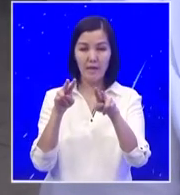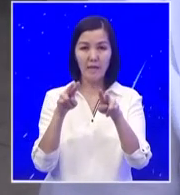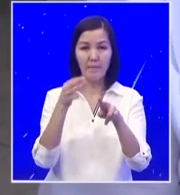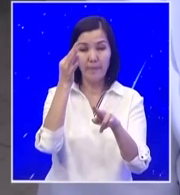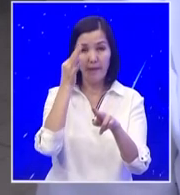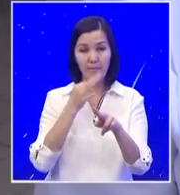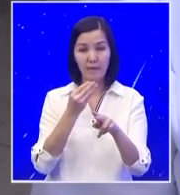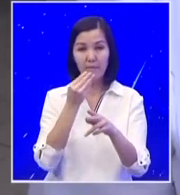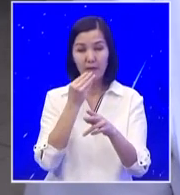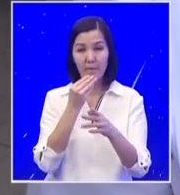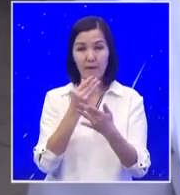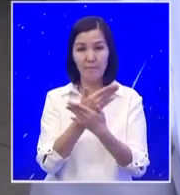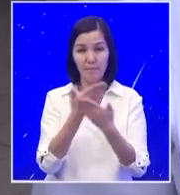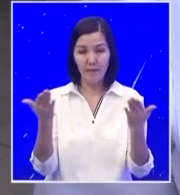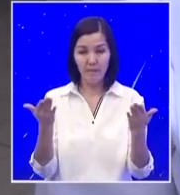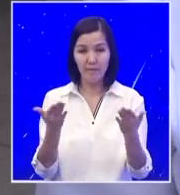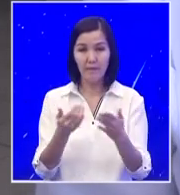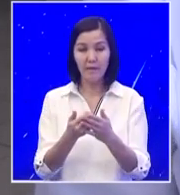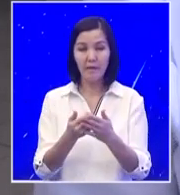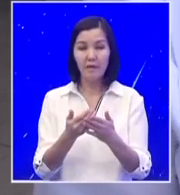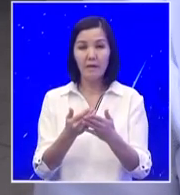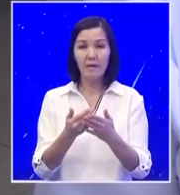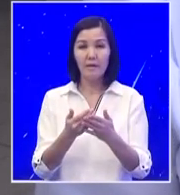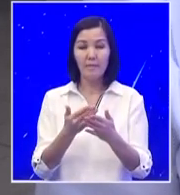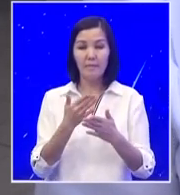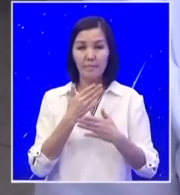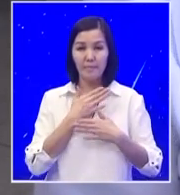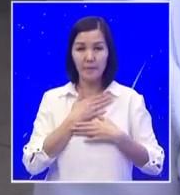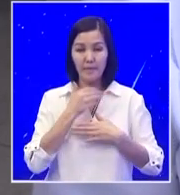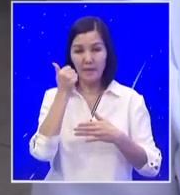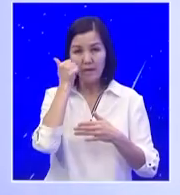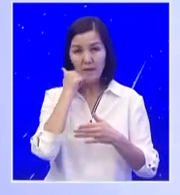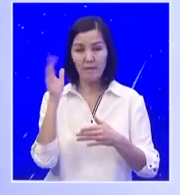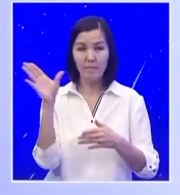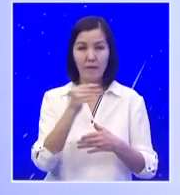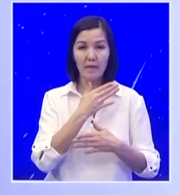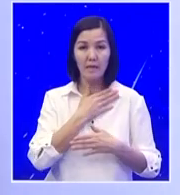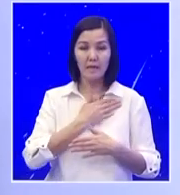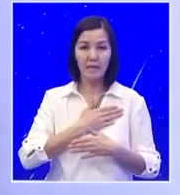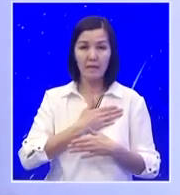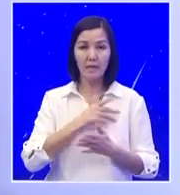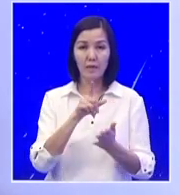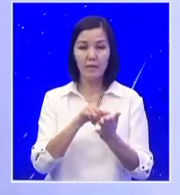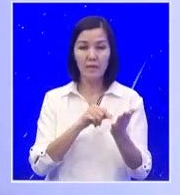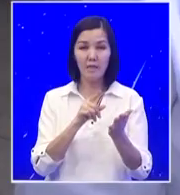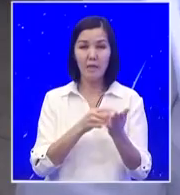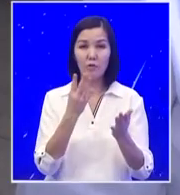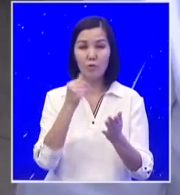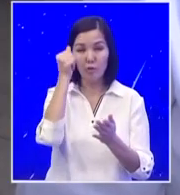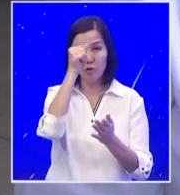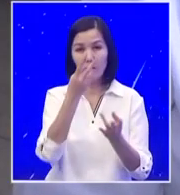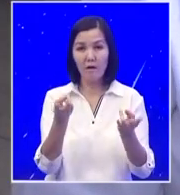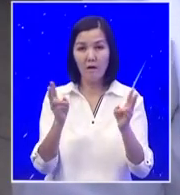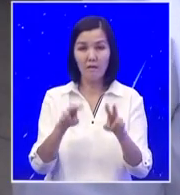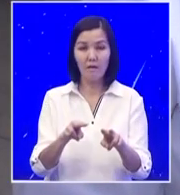дәмділеп береміз. Мен ойлам, бұл жердегі біздің қарттарымыз бәріне риза. Зейнетақыға маған 4 жыл бар. Сол қалған 4